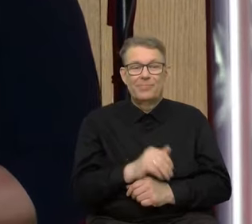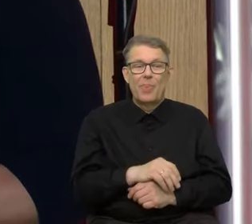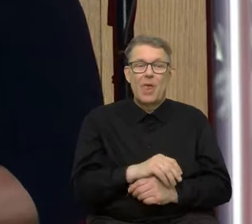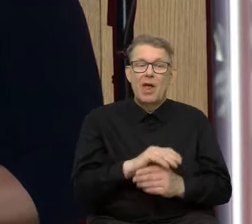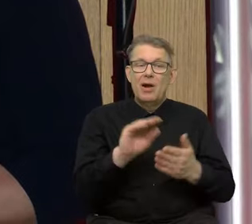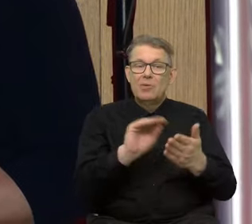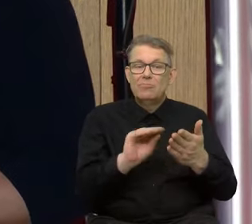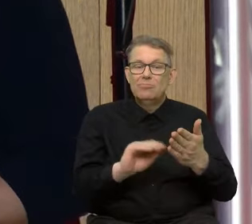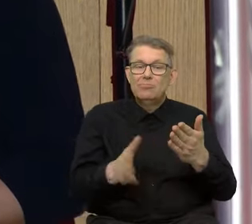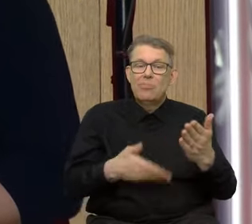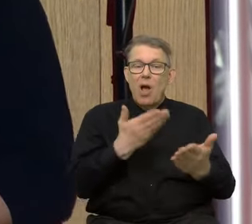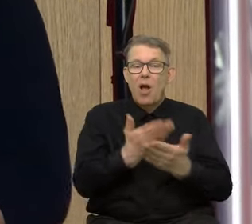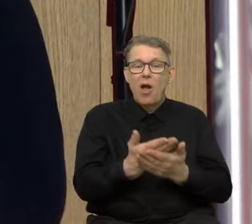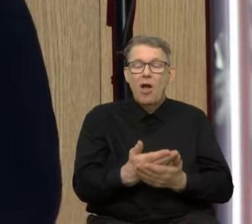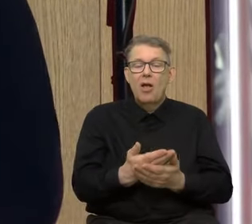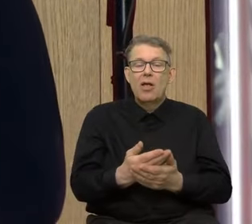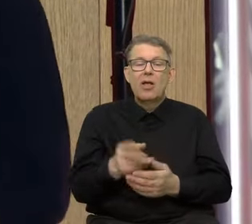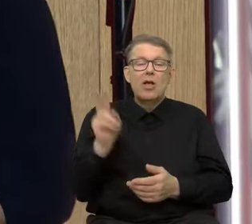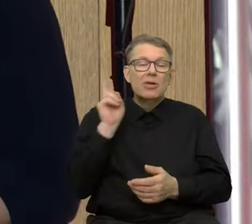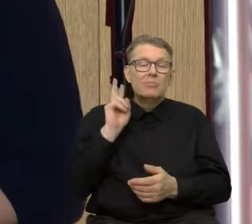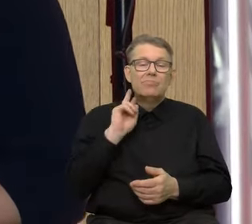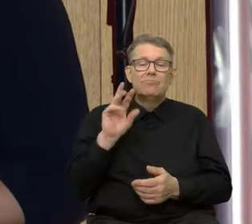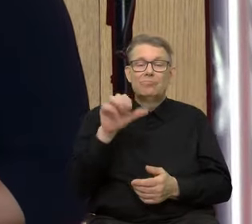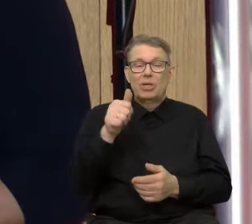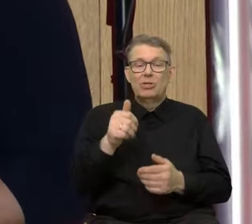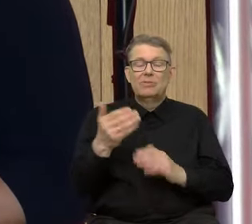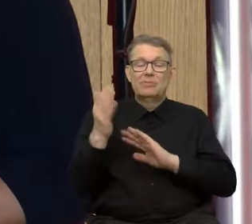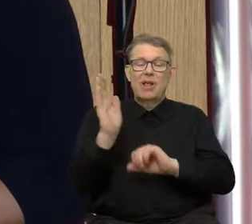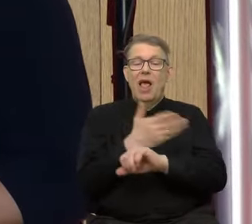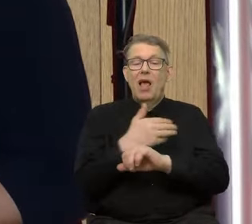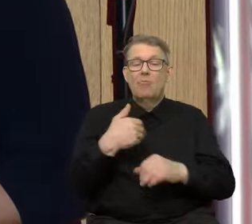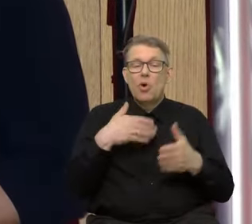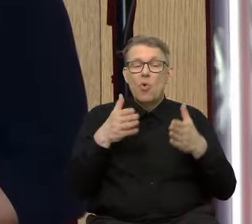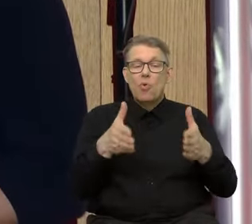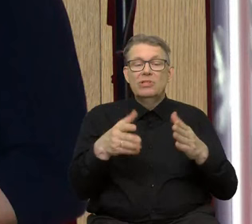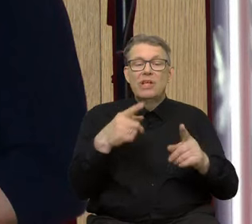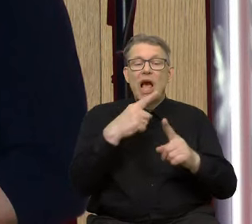Pisząc podanie do pierwszego liceum na Kościelnej wtedy jeszcze,